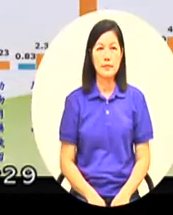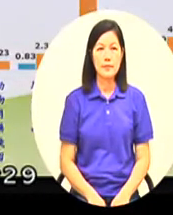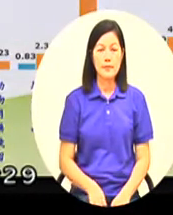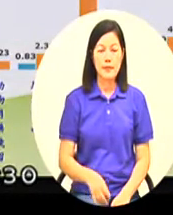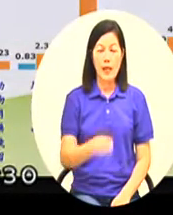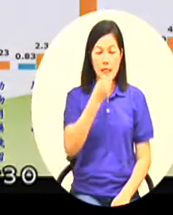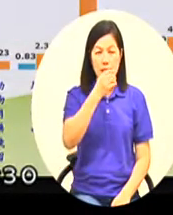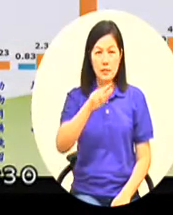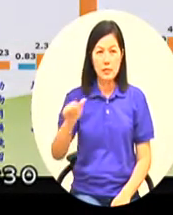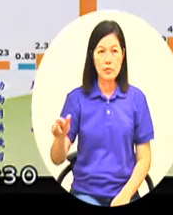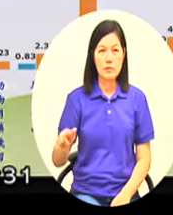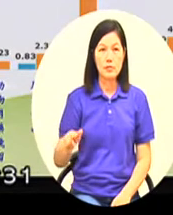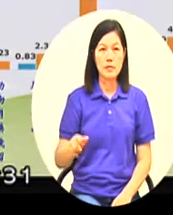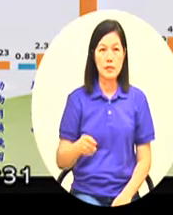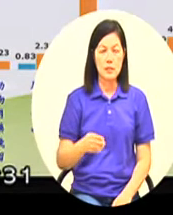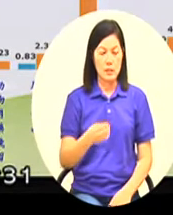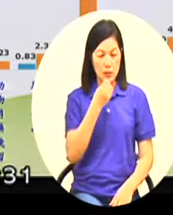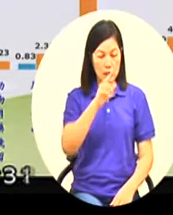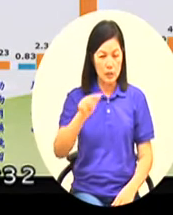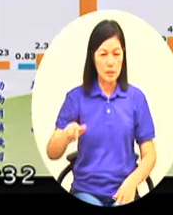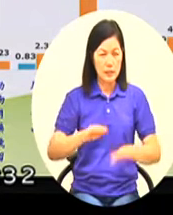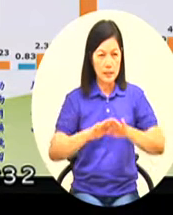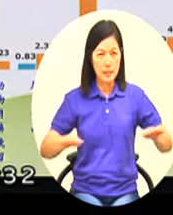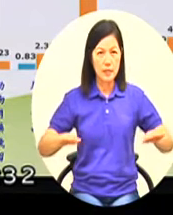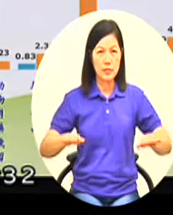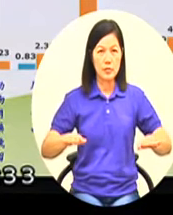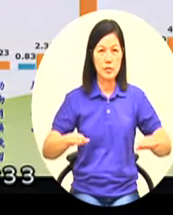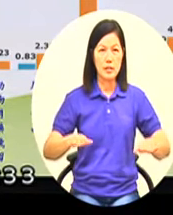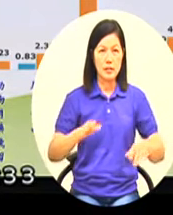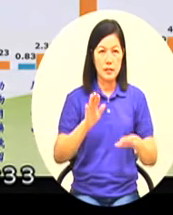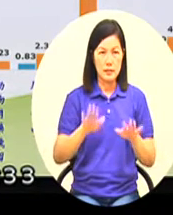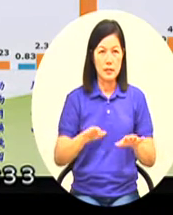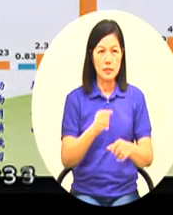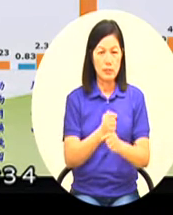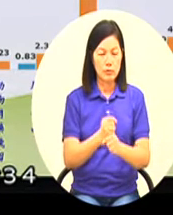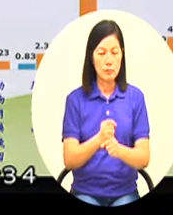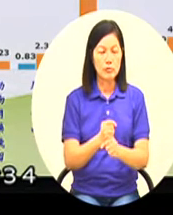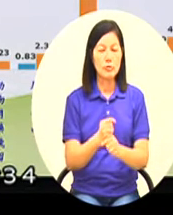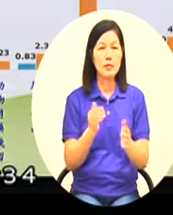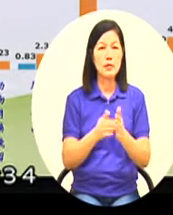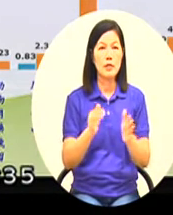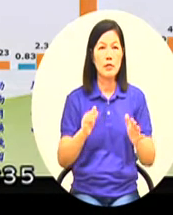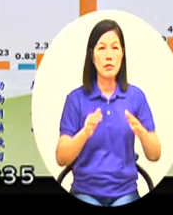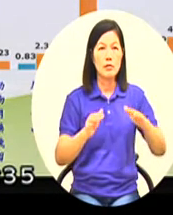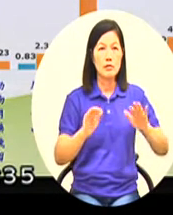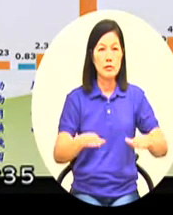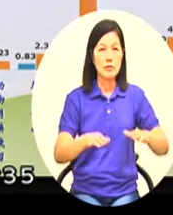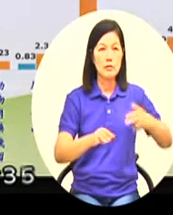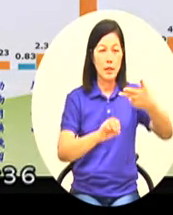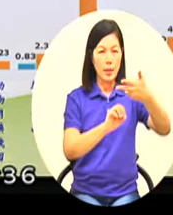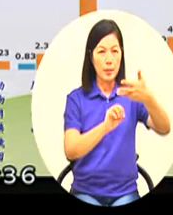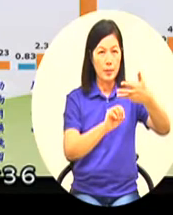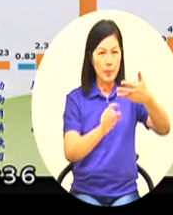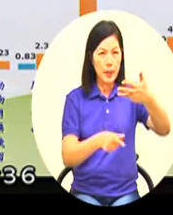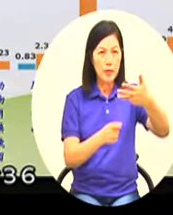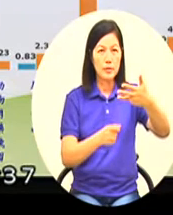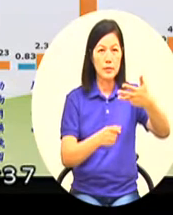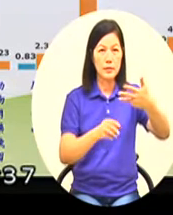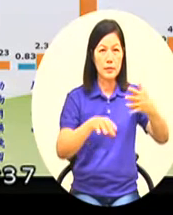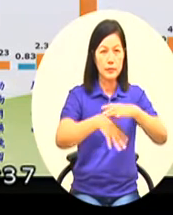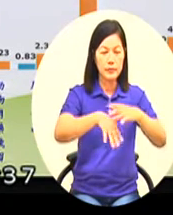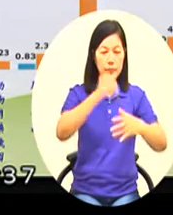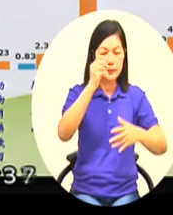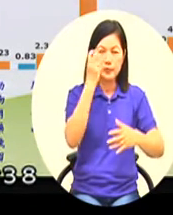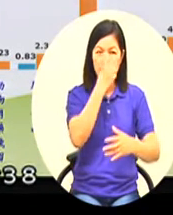部分，对食安的一个安全的一个落实部分，那到目前为止1到8月总共抽烟的有4000件的